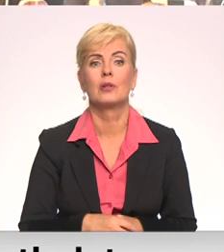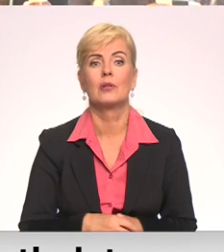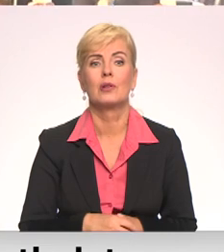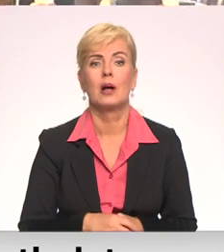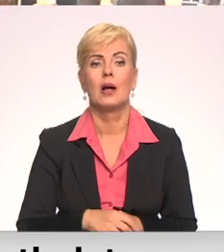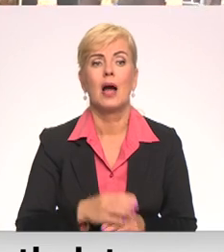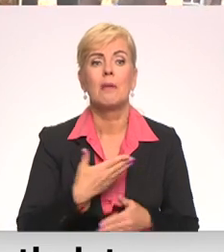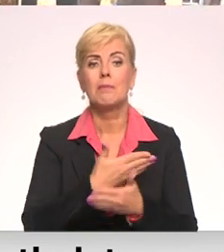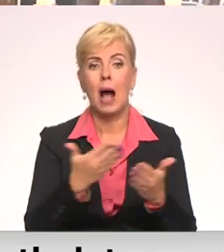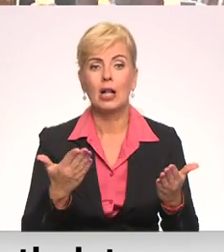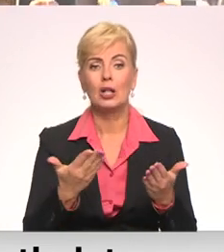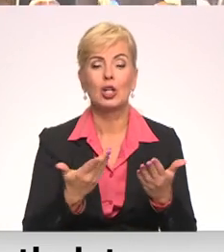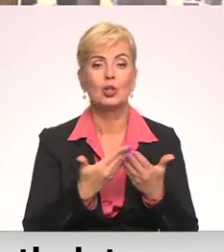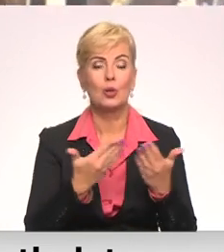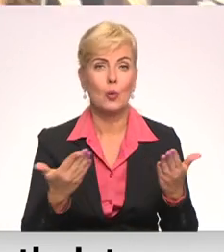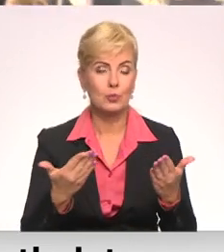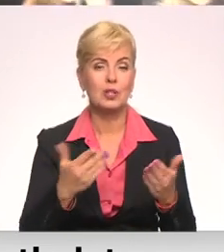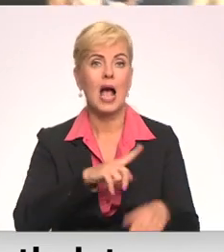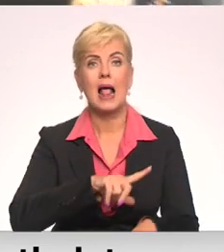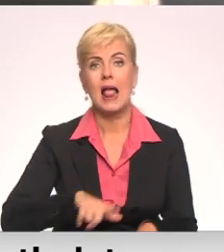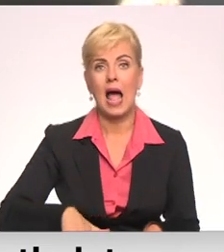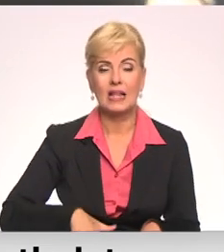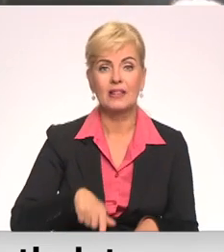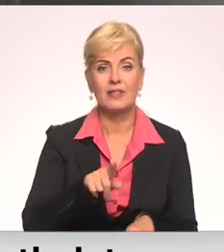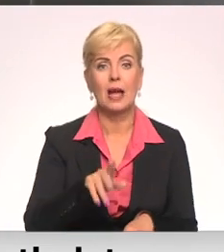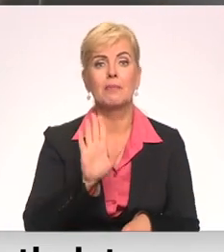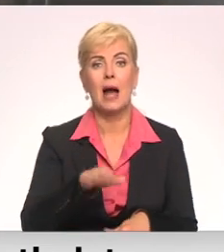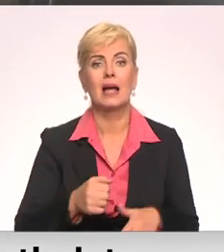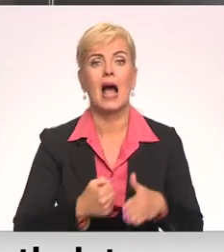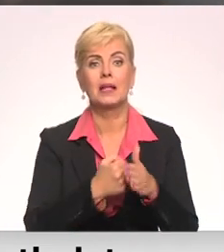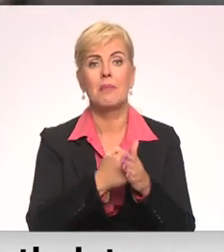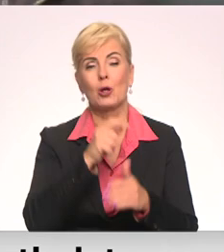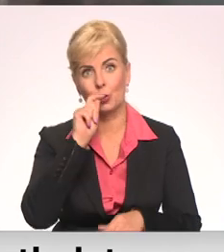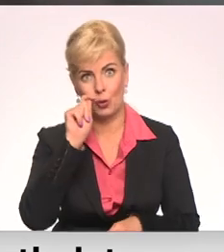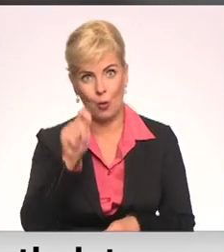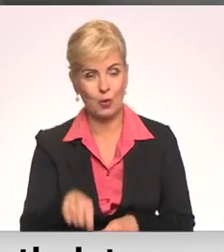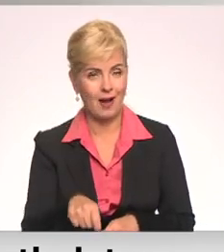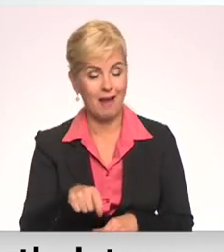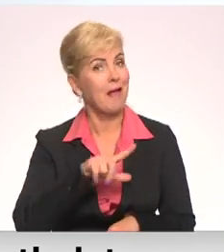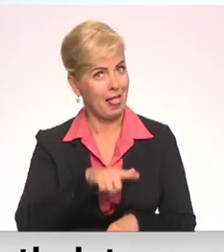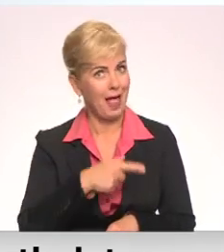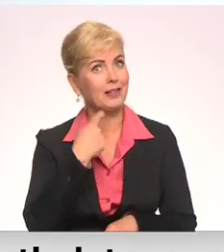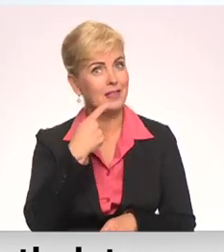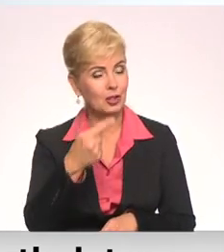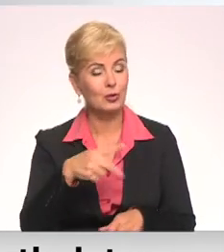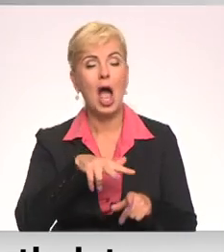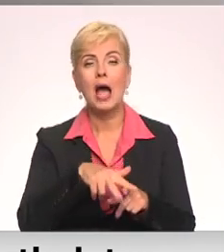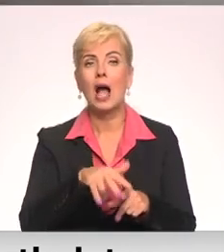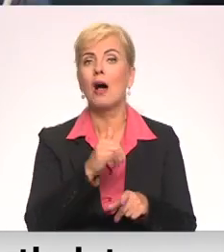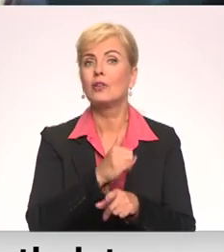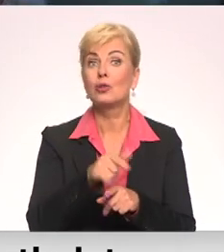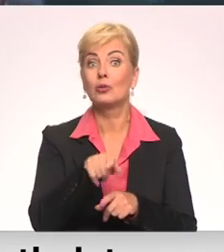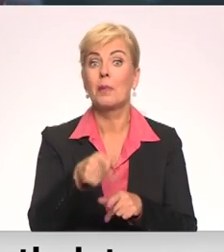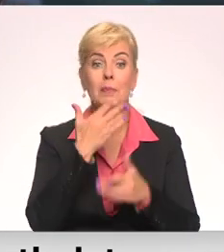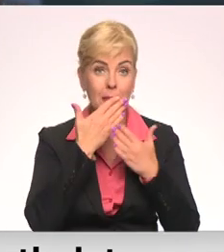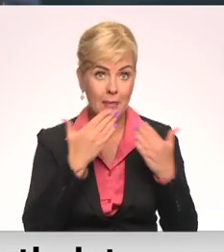Paldies jums un paldies visai Latvijas tautai par atbalstu Ukrainai! Koncerts Jelgavā šajā turnijā bija pēdējais,